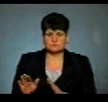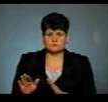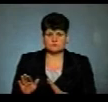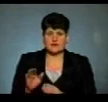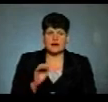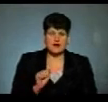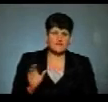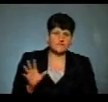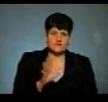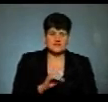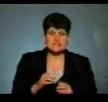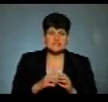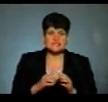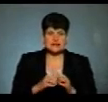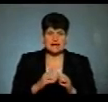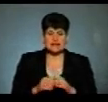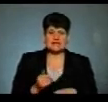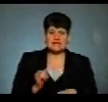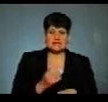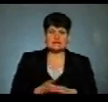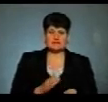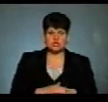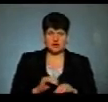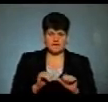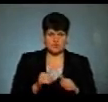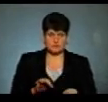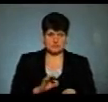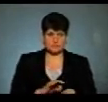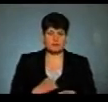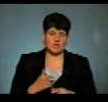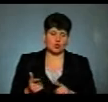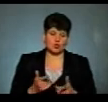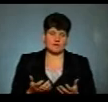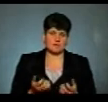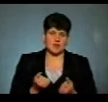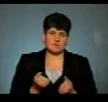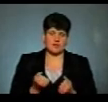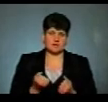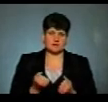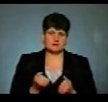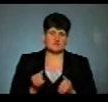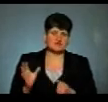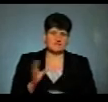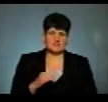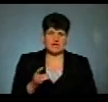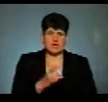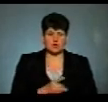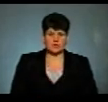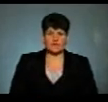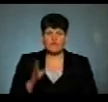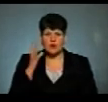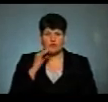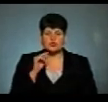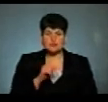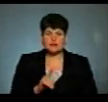а всі середні і важкі форми захворювання ми готові приймати із усіх районів. Враховуючи те,